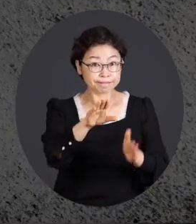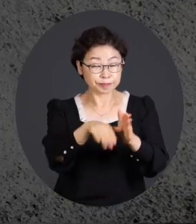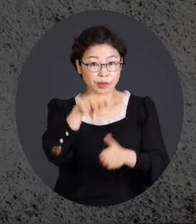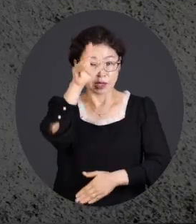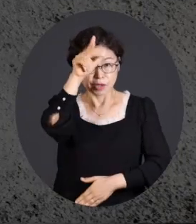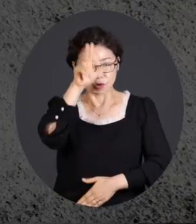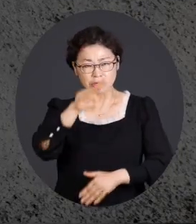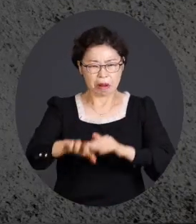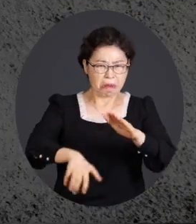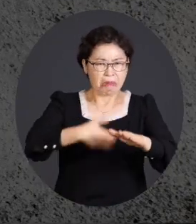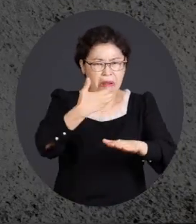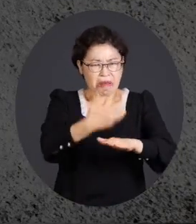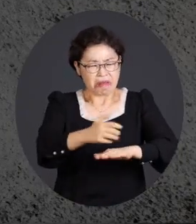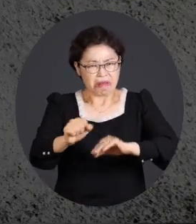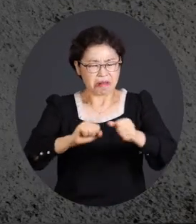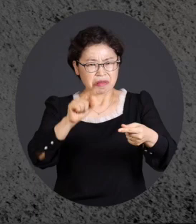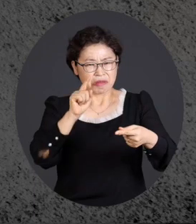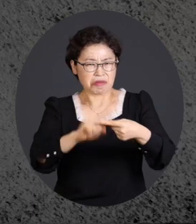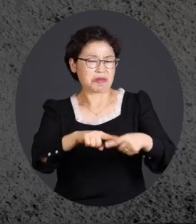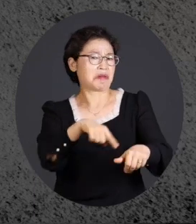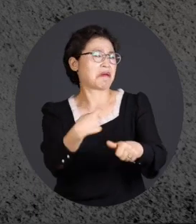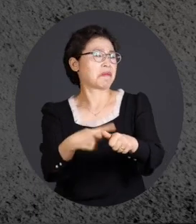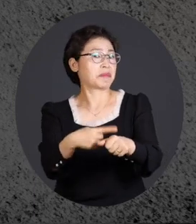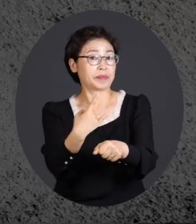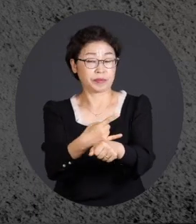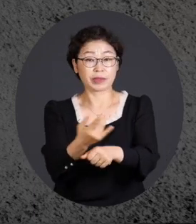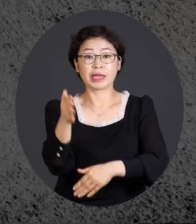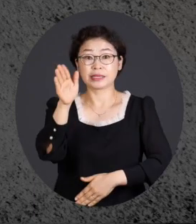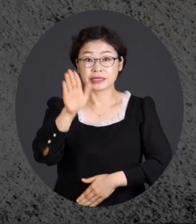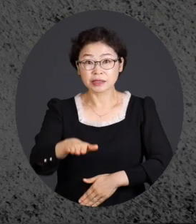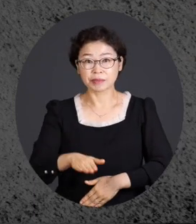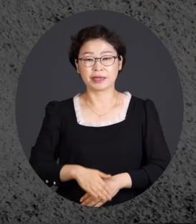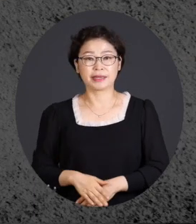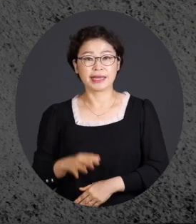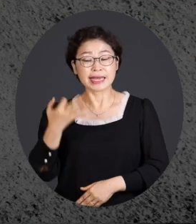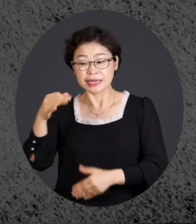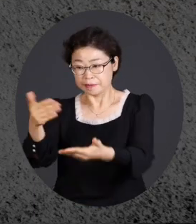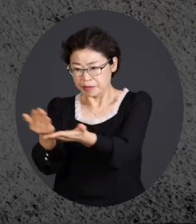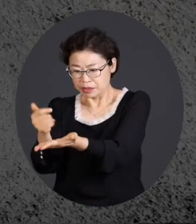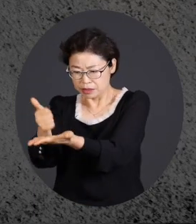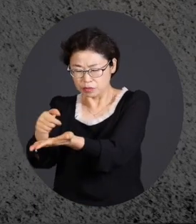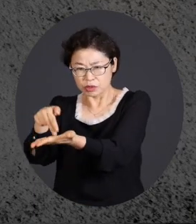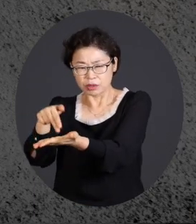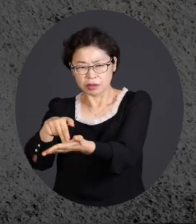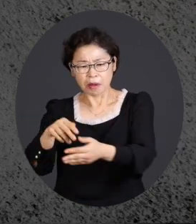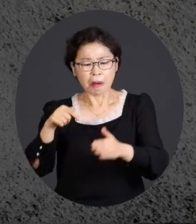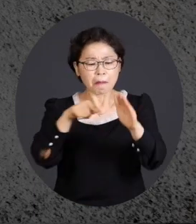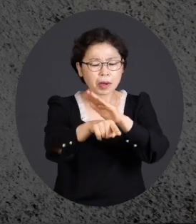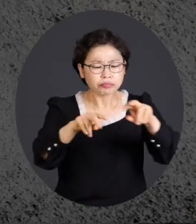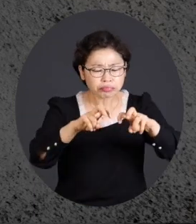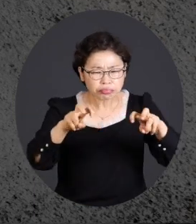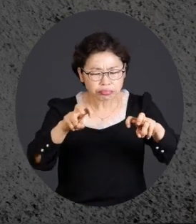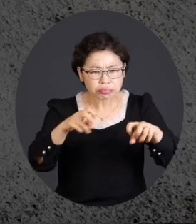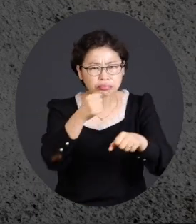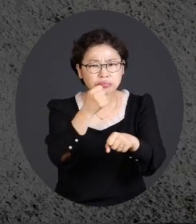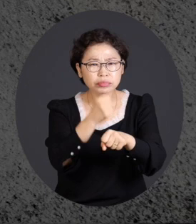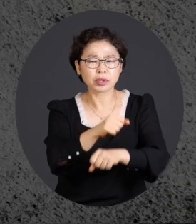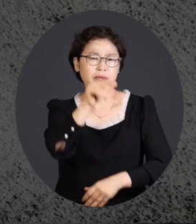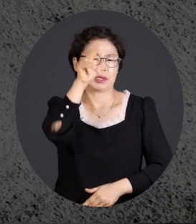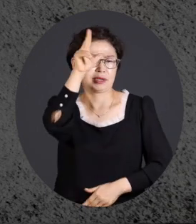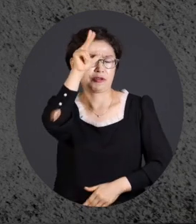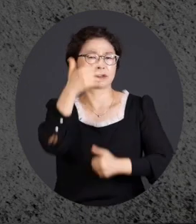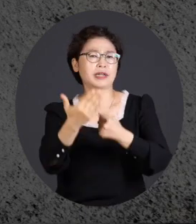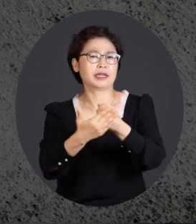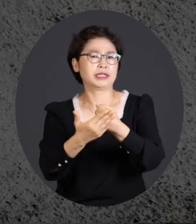경찰은 이 폭도의 소행이라고 몰고 갑니다. 하지만 김익렬 연대장은 이 현장 조사를 벌인 끝에 경찰의